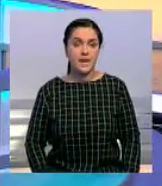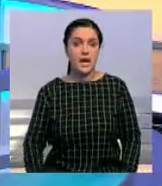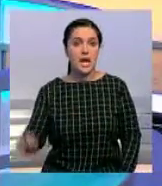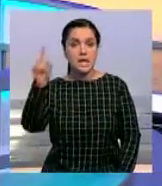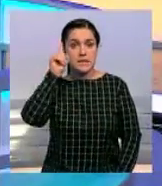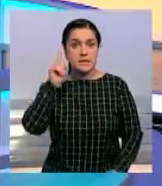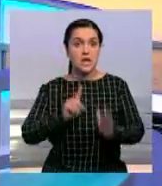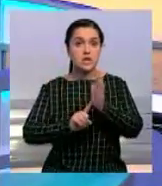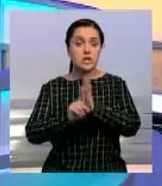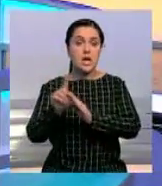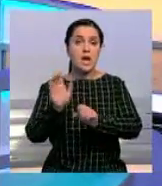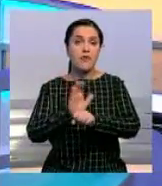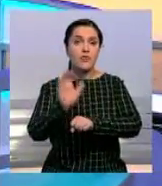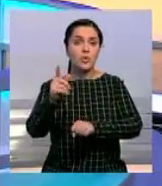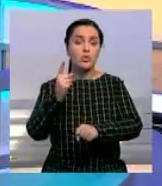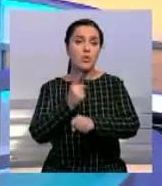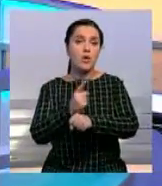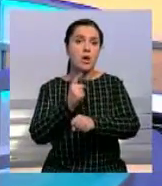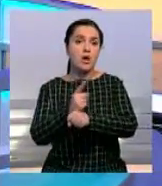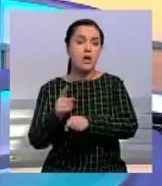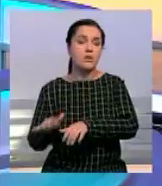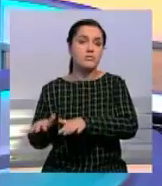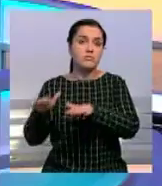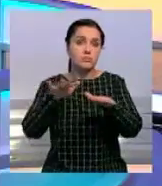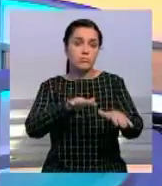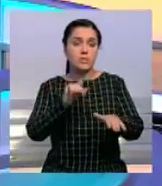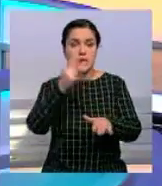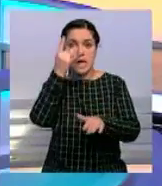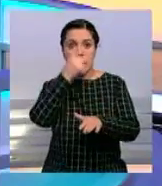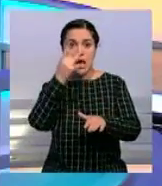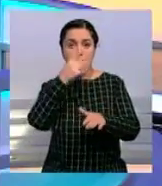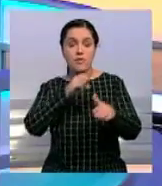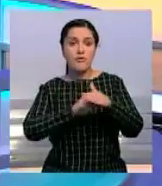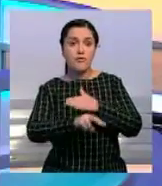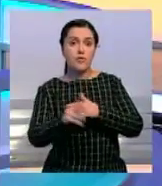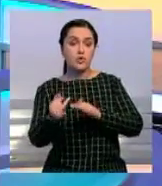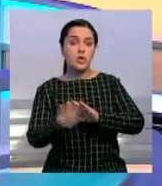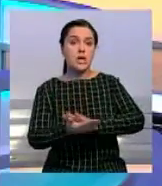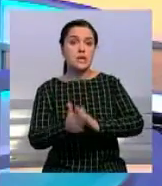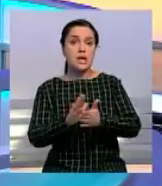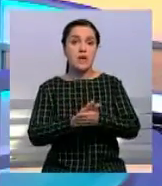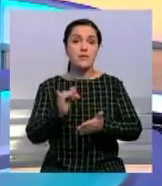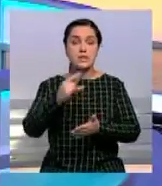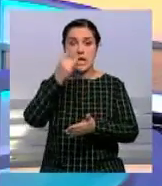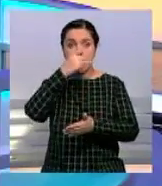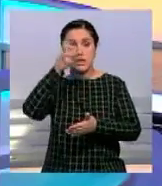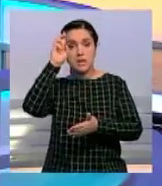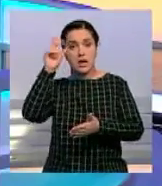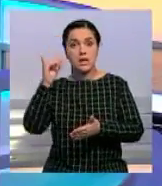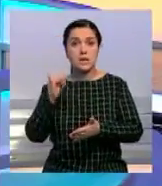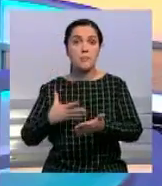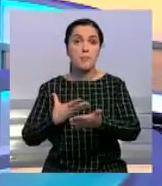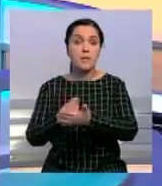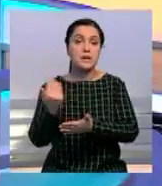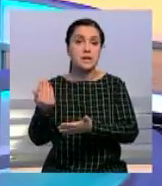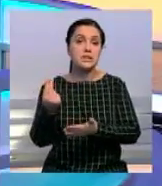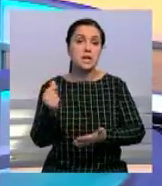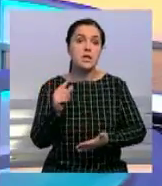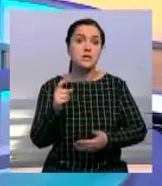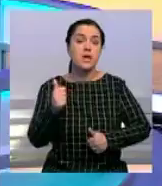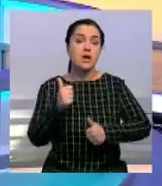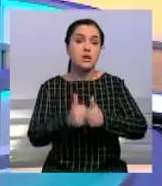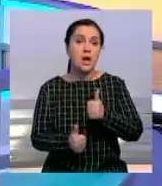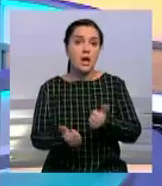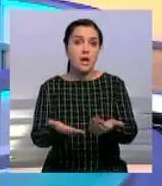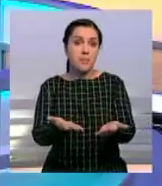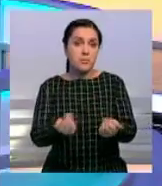Израиль начинает высылать нелегальных африканских мигрантов. Для этого Тель-Авиву пришлось договориться с одной из африканских стран и платить ей деньги